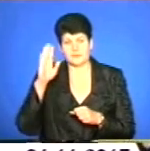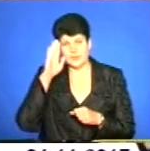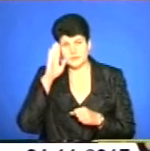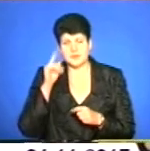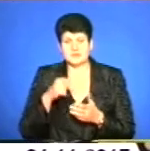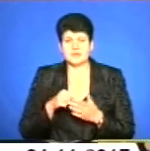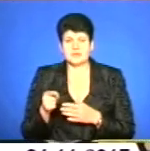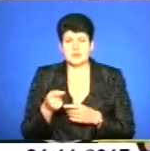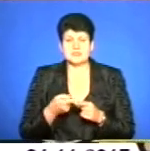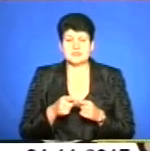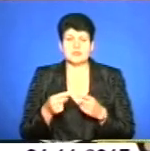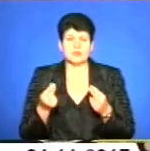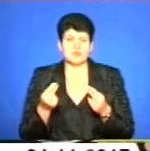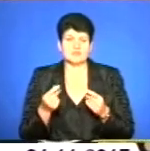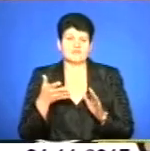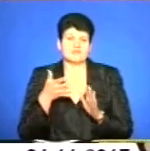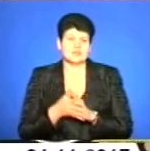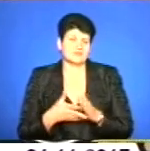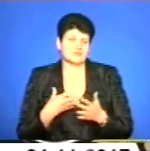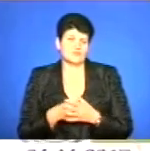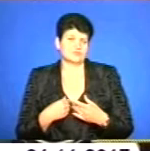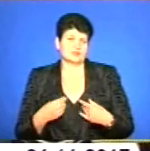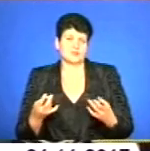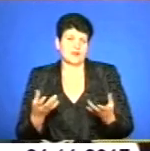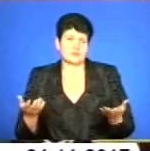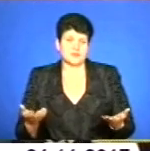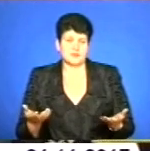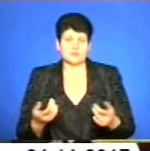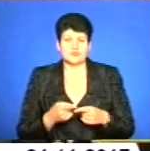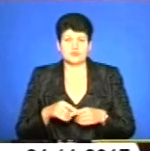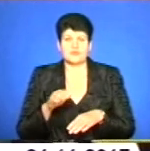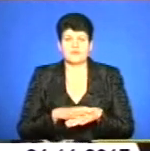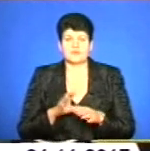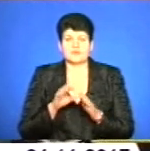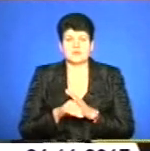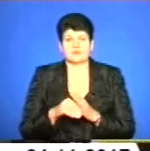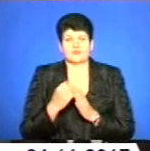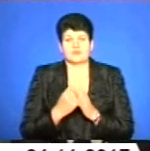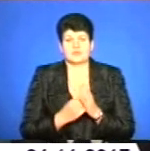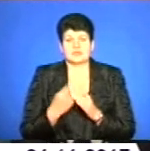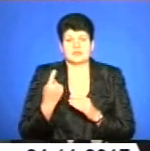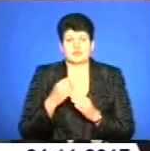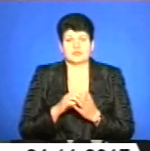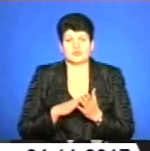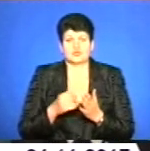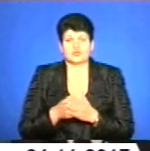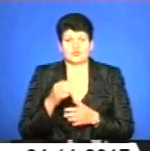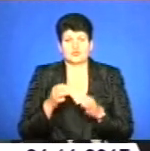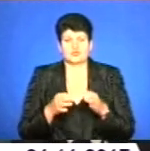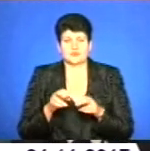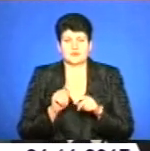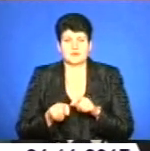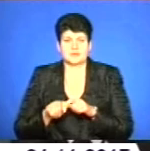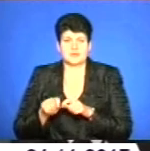Дані грошові кошти неповнолітній витратив на власні потреби. По даному факту внесено відомості до єдиного реєстру досудових розслідувань